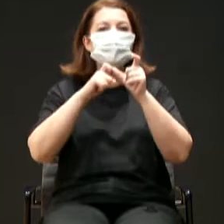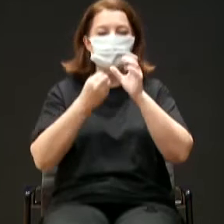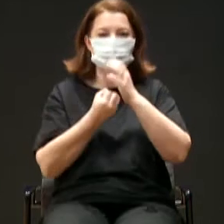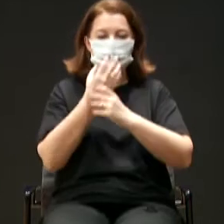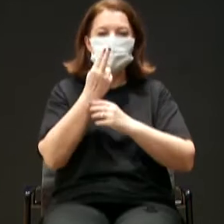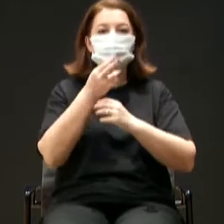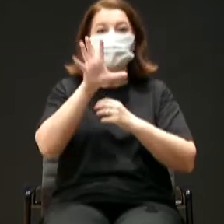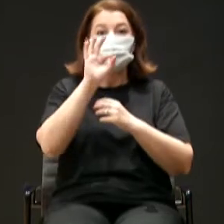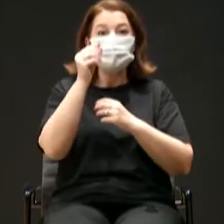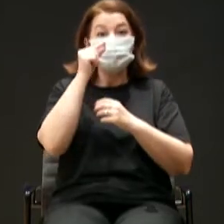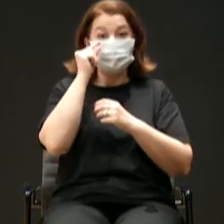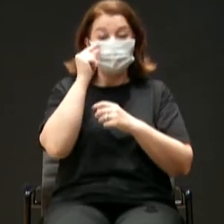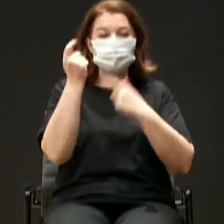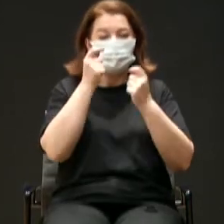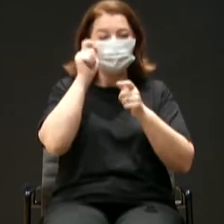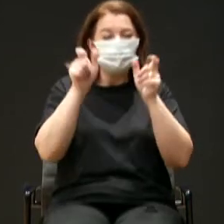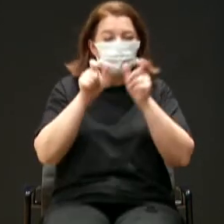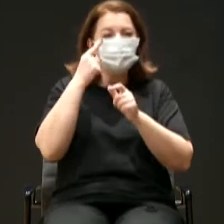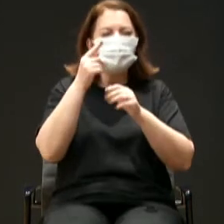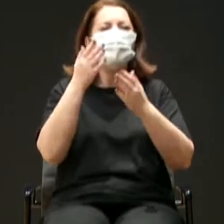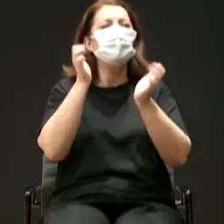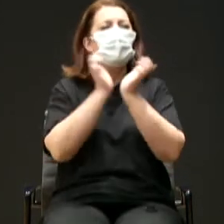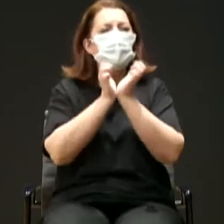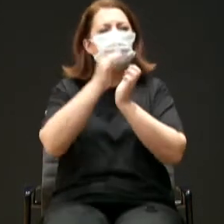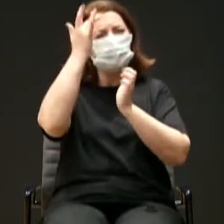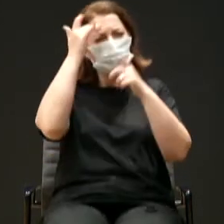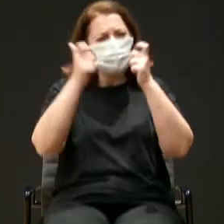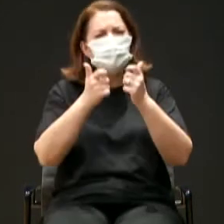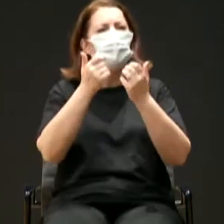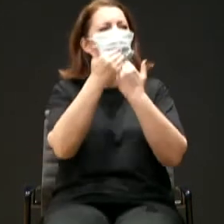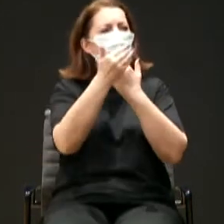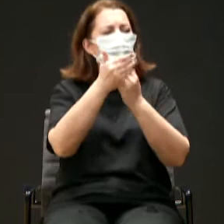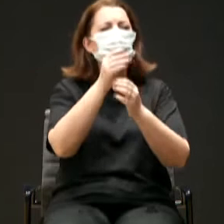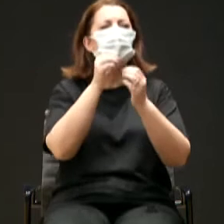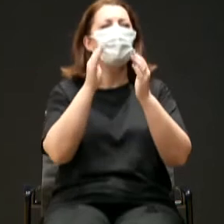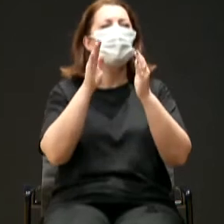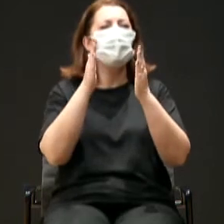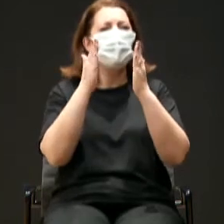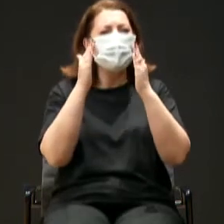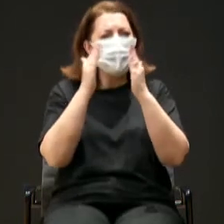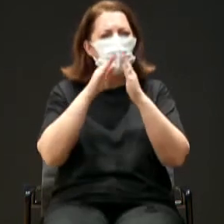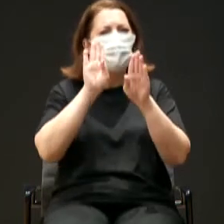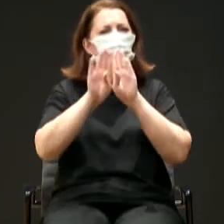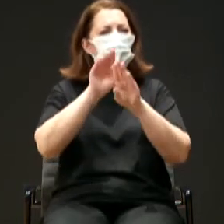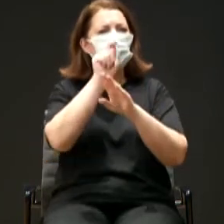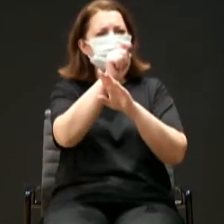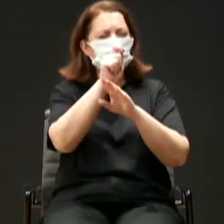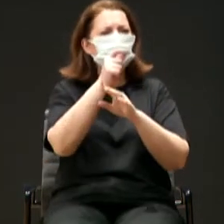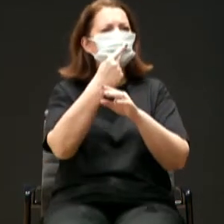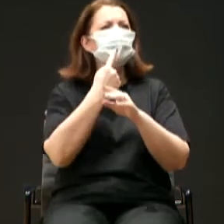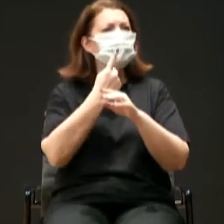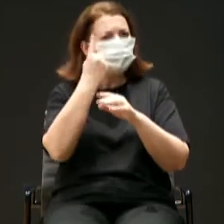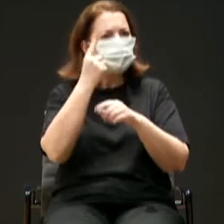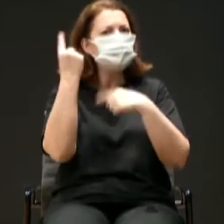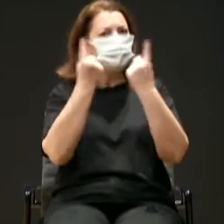saha çözüm ekibimiz tüm mahallelerimizde her kapıyı çalarak komşularımızın talep, şikayet ve önerilerini kaydediyorlar.